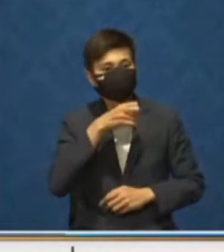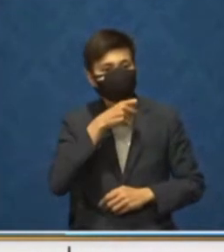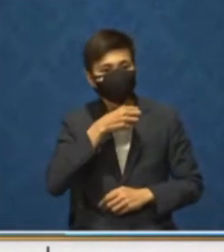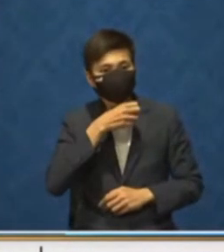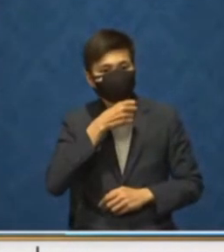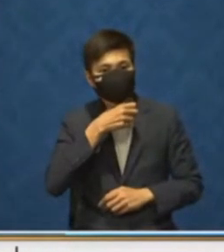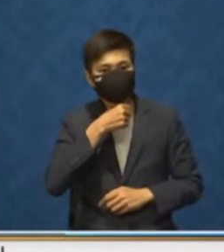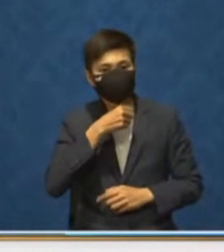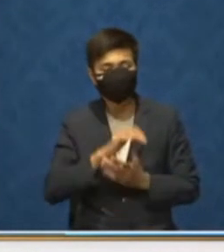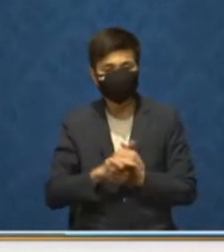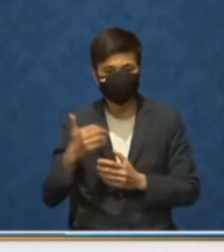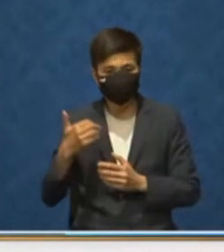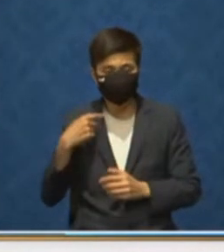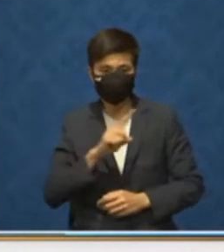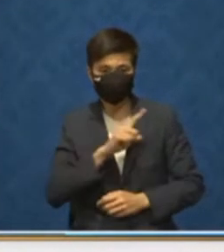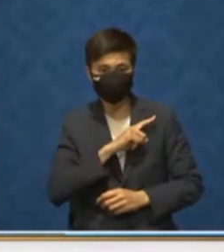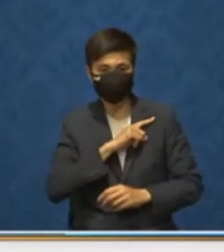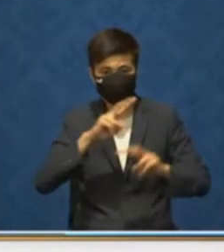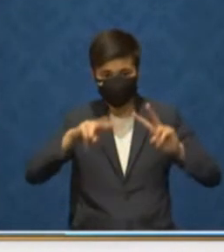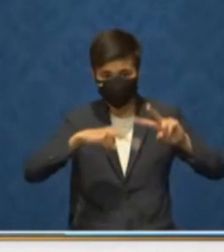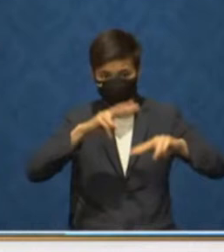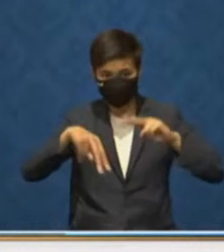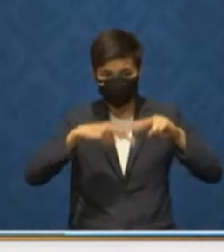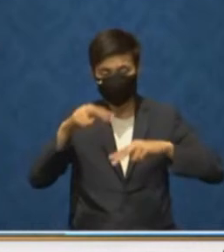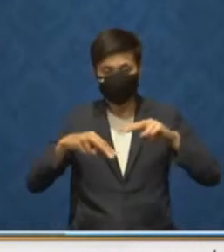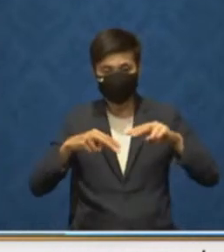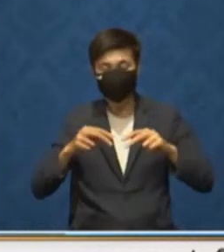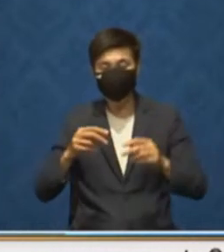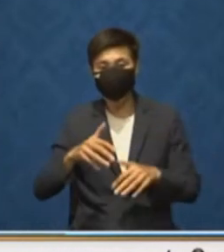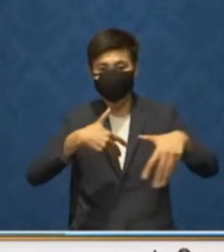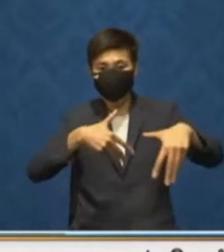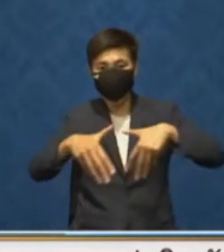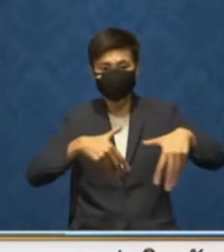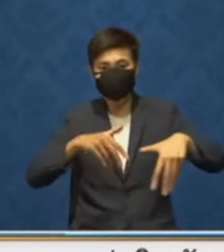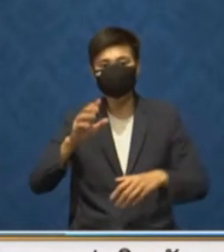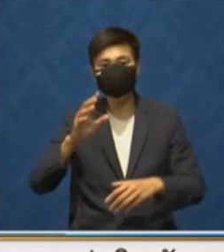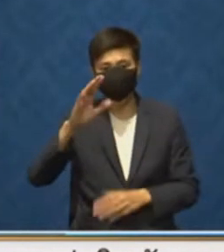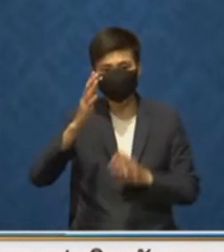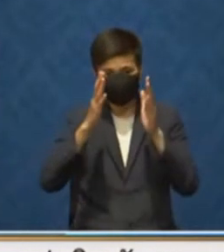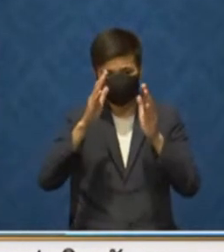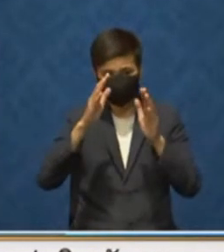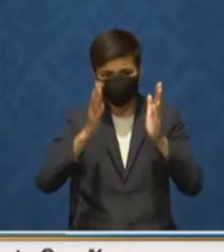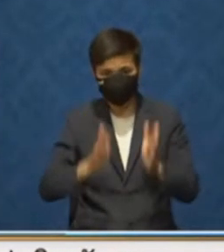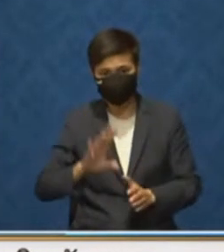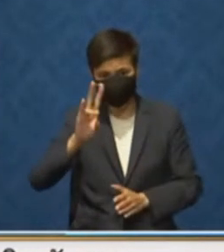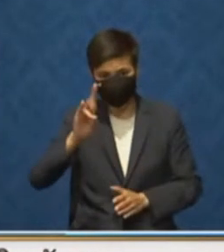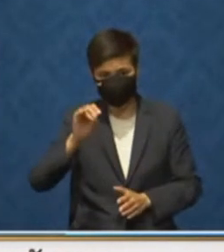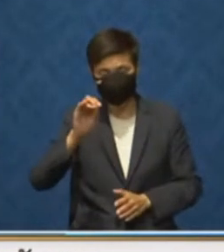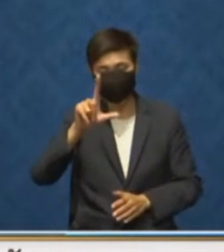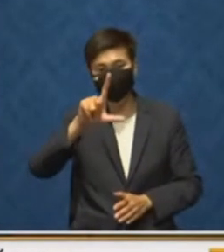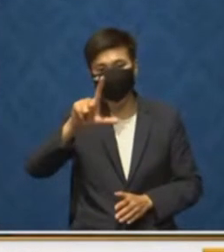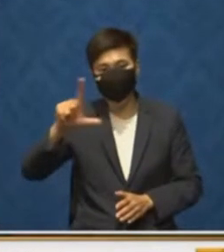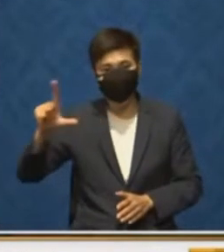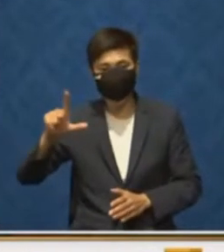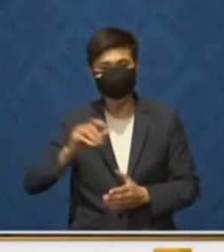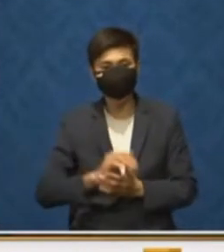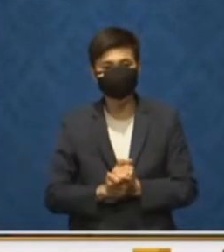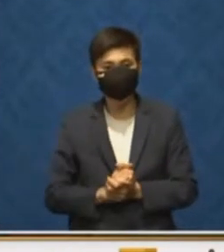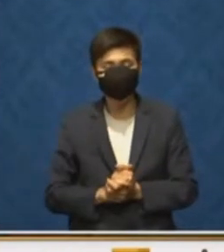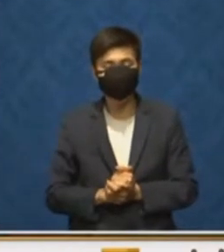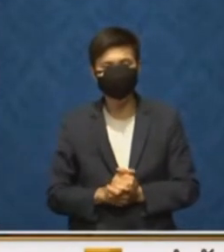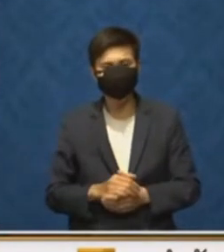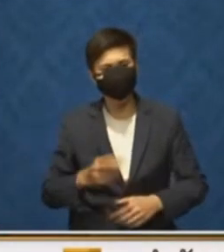สนกลมมีหน้าที่อื้อดูแลชีวิตความเป็นอยู่ของพี่น้องคนไทย 70ล้านคน 4หน้าตลกนะครับการจัดงบประมาณ